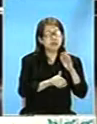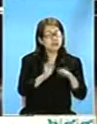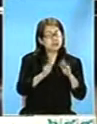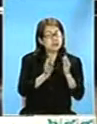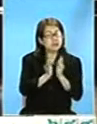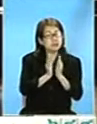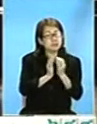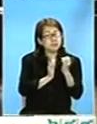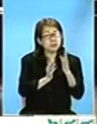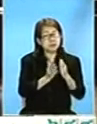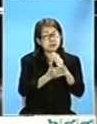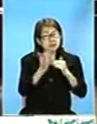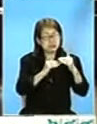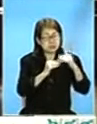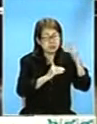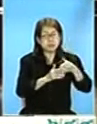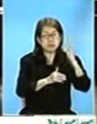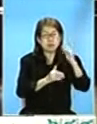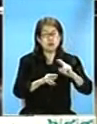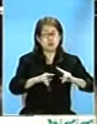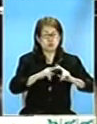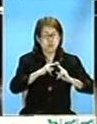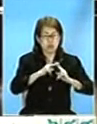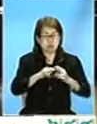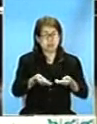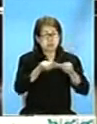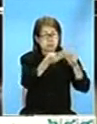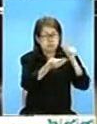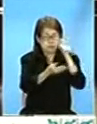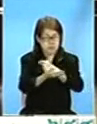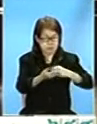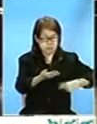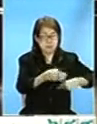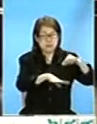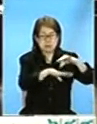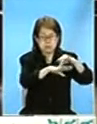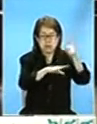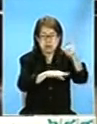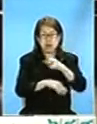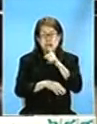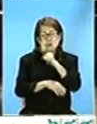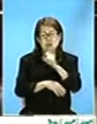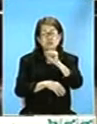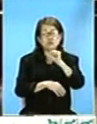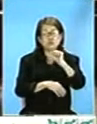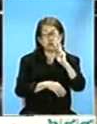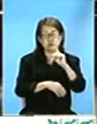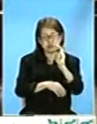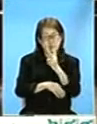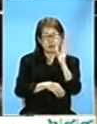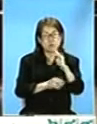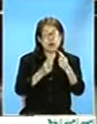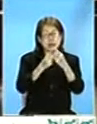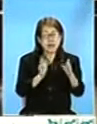ท์เขาสามารถที่จะนำกราบบังคมทูลได้เลยไม่จำเป็นต้องมาถามวุฒิอีกยกเว้นถ้าไปประชุมรอบ